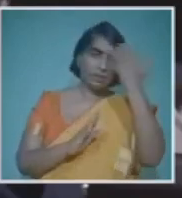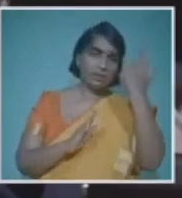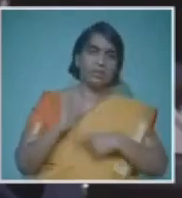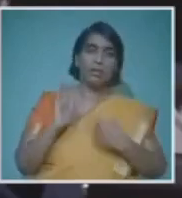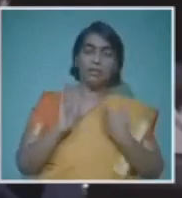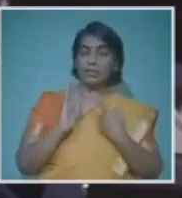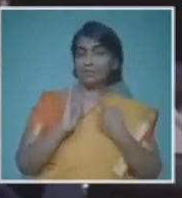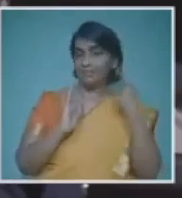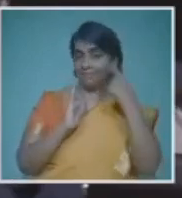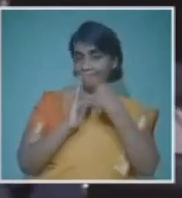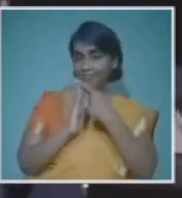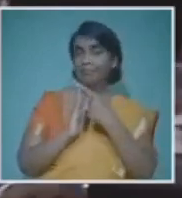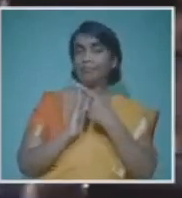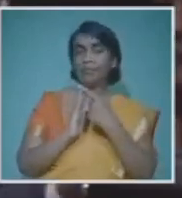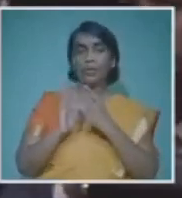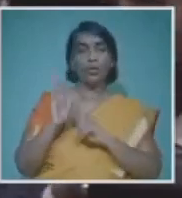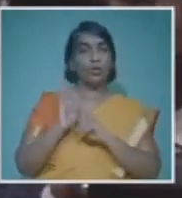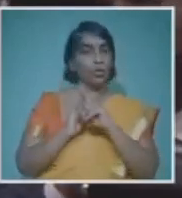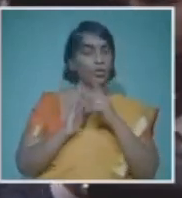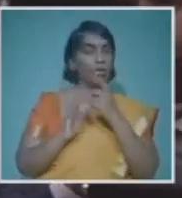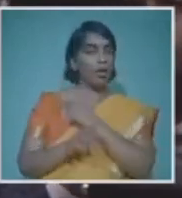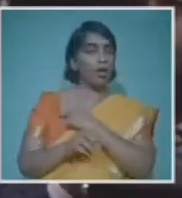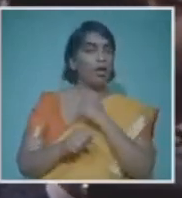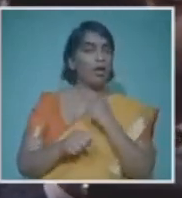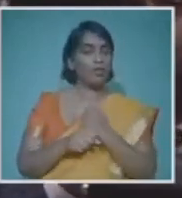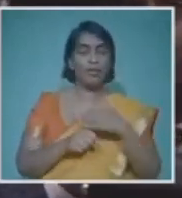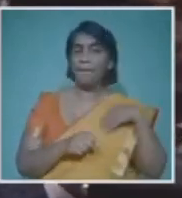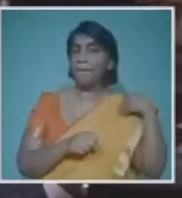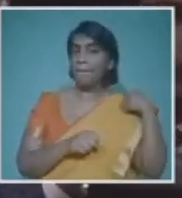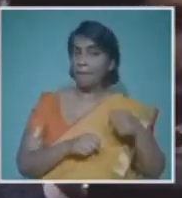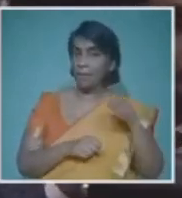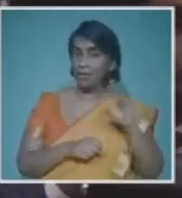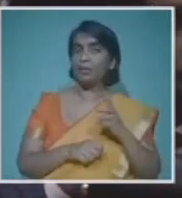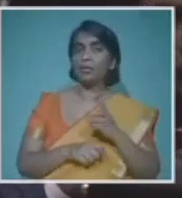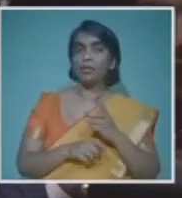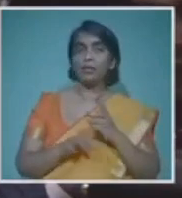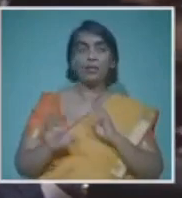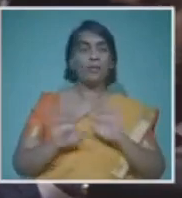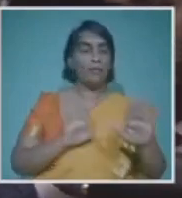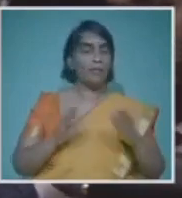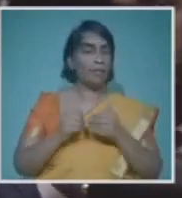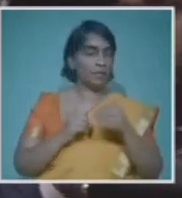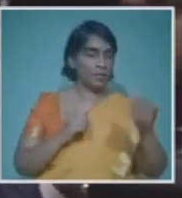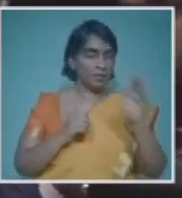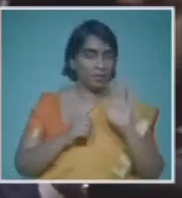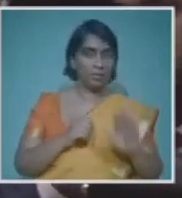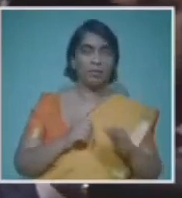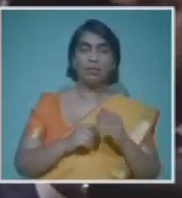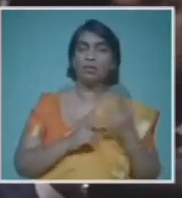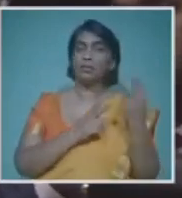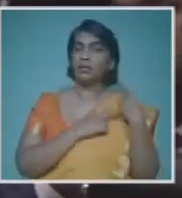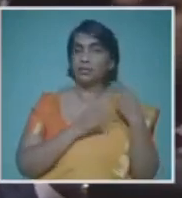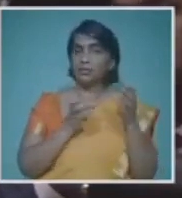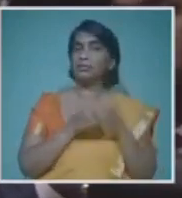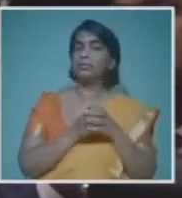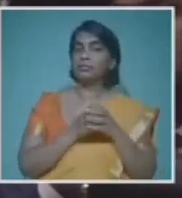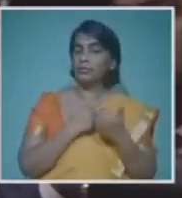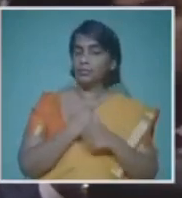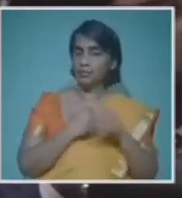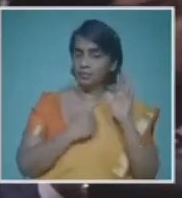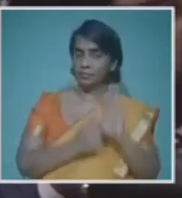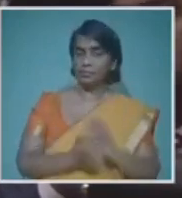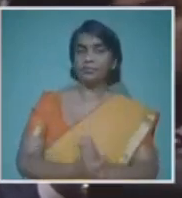උතුරට ගිහිපු වෙලාවේ උතුරේ ආණ්ඩුකාරවරයාගේ ප්‍රධානත්වයෙන් මේ පාලනය කිරීම සඳහා කාර්ය බලකායක් අපි නිර්මාණය